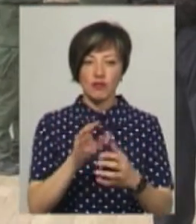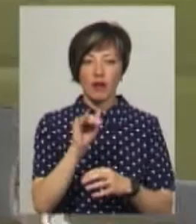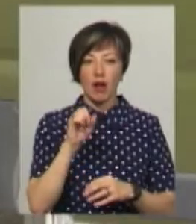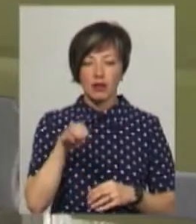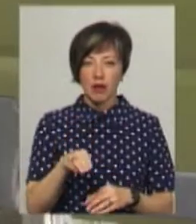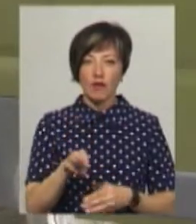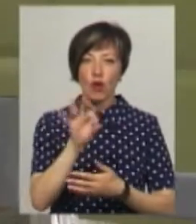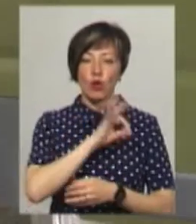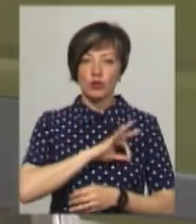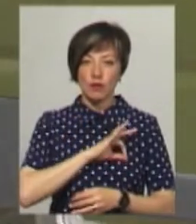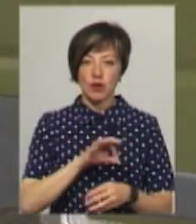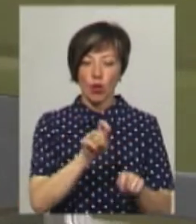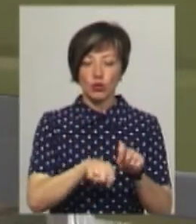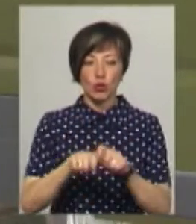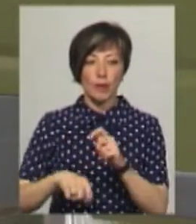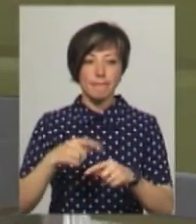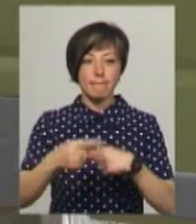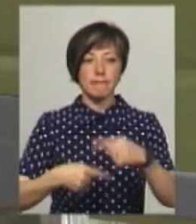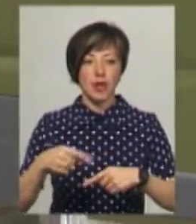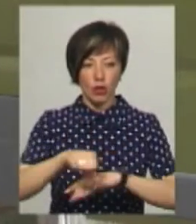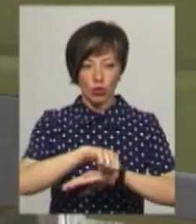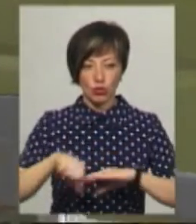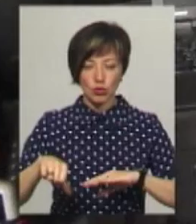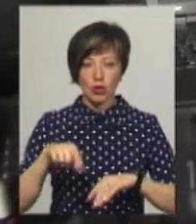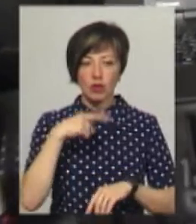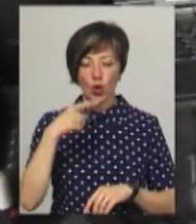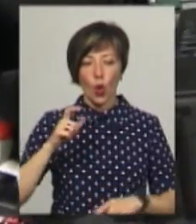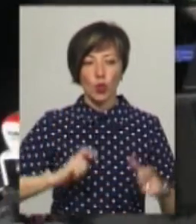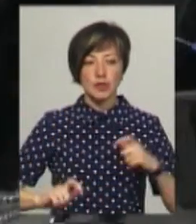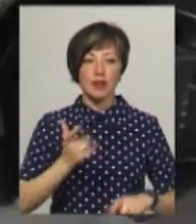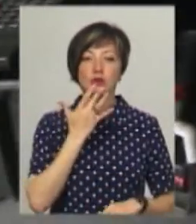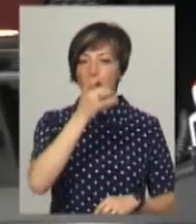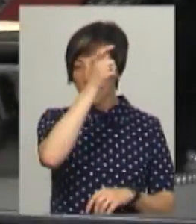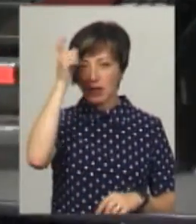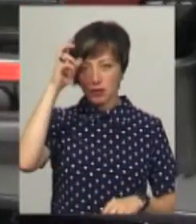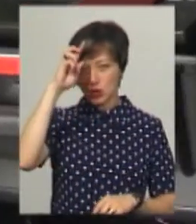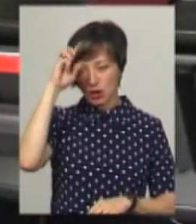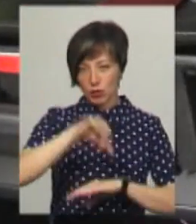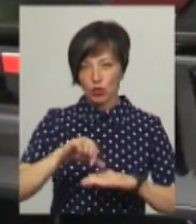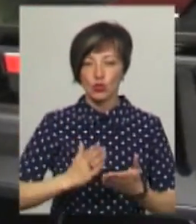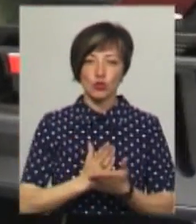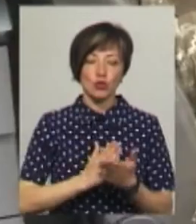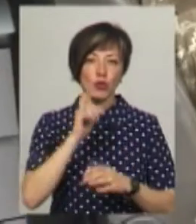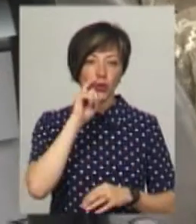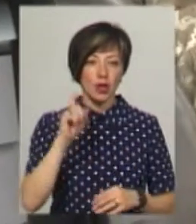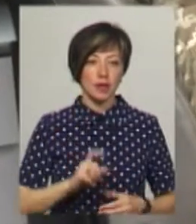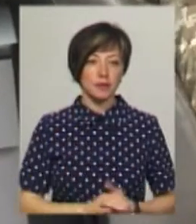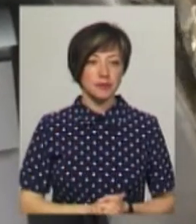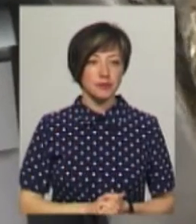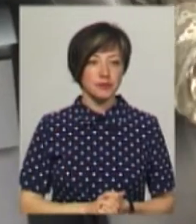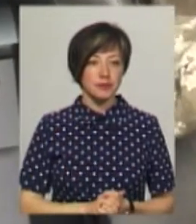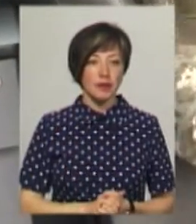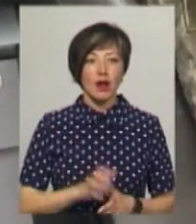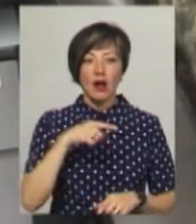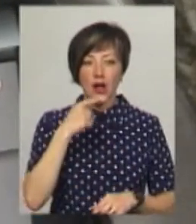для мобільного контролю під час перетину кордону, розповідає курсантка Національної академії Національної державної прикордонної служби України Олександра